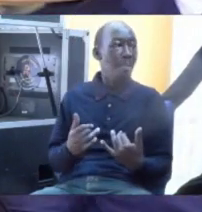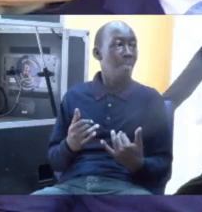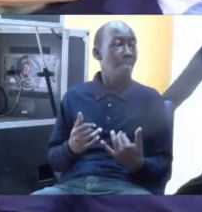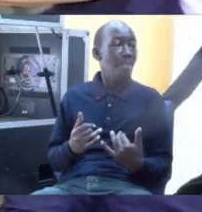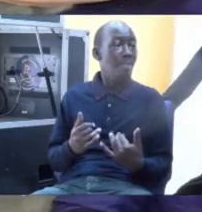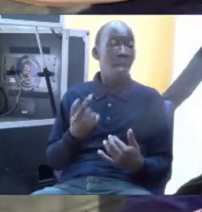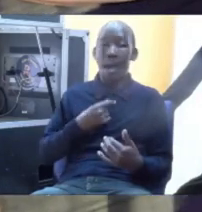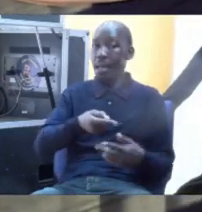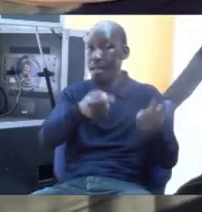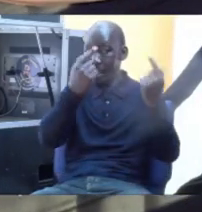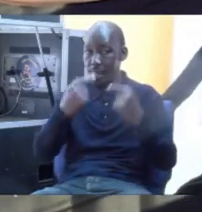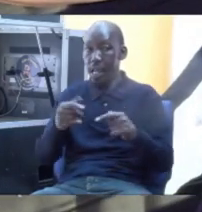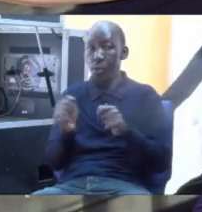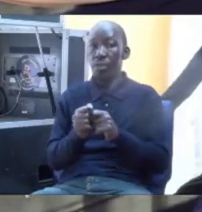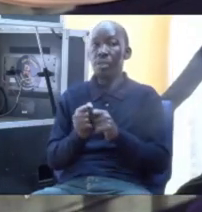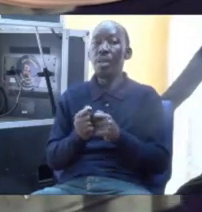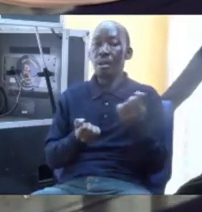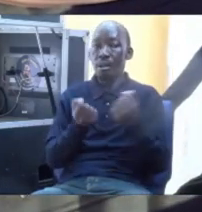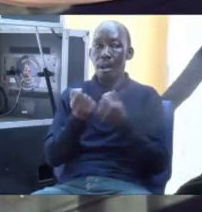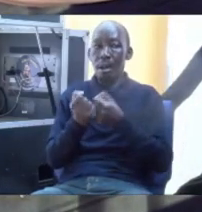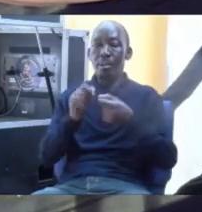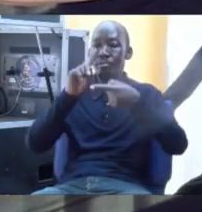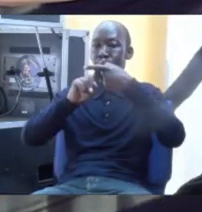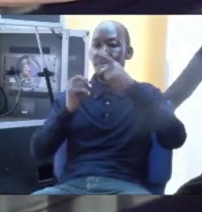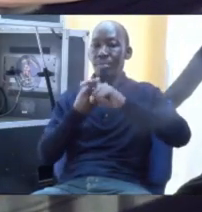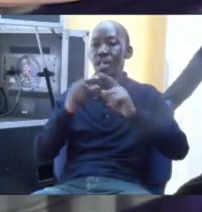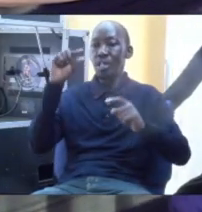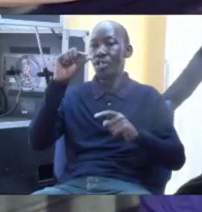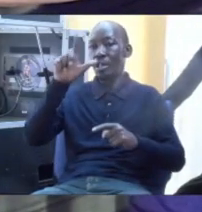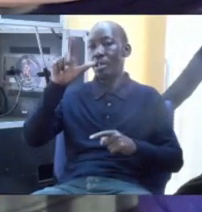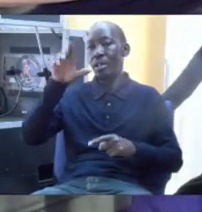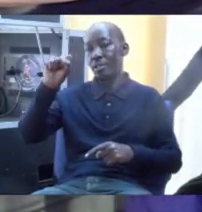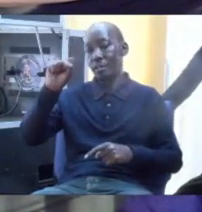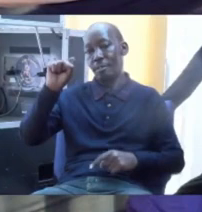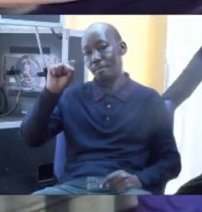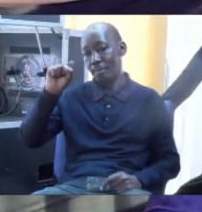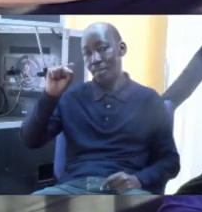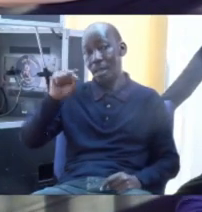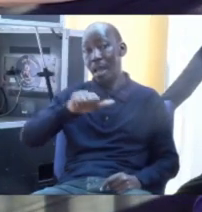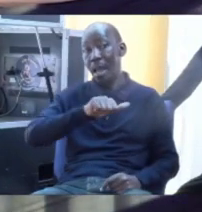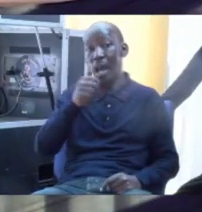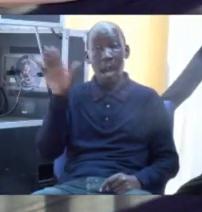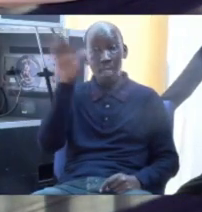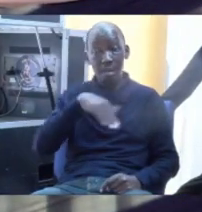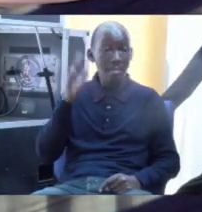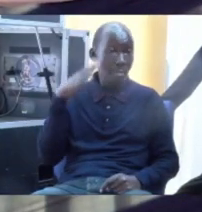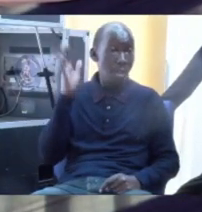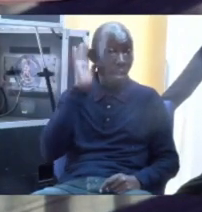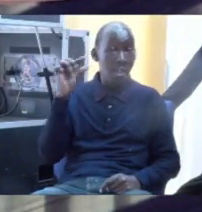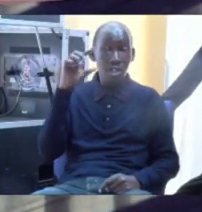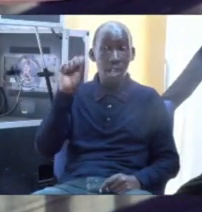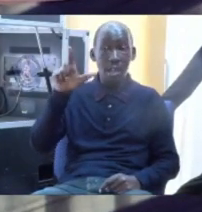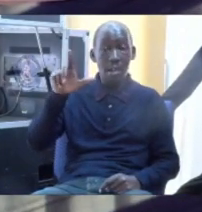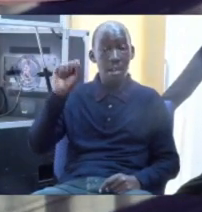Okay. I came with a Masinde GLS. Aha, nilikuja na gari na Masinde GLS. Hata wengine mjasikia GLS. Ama